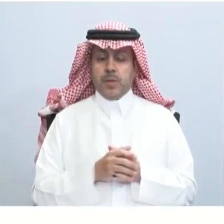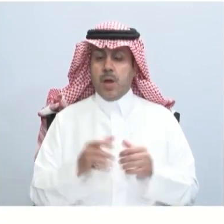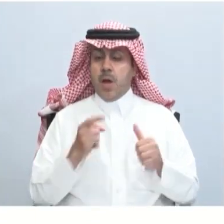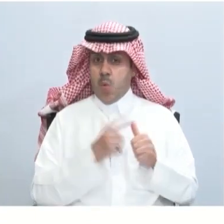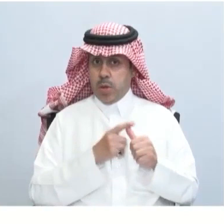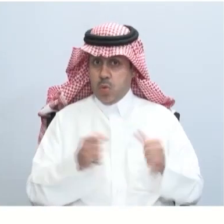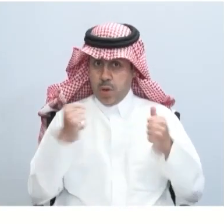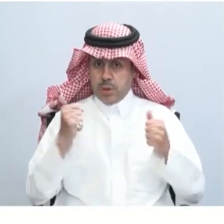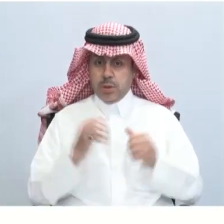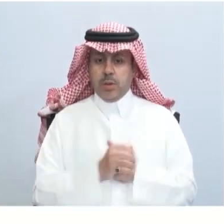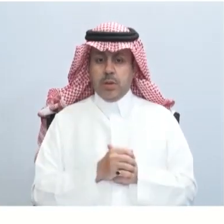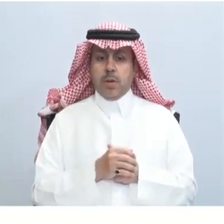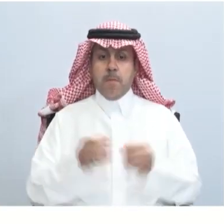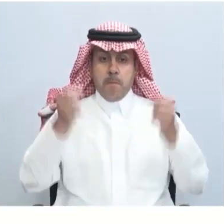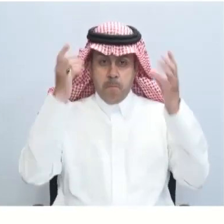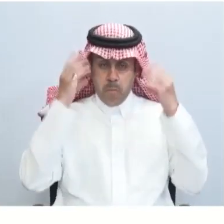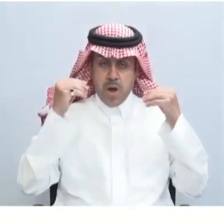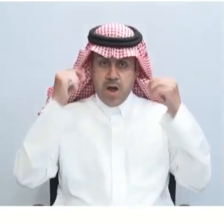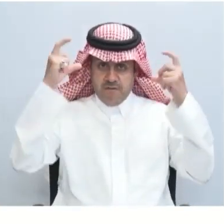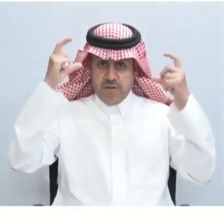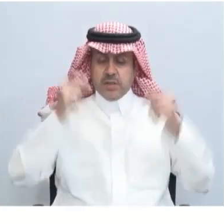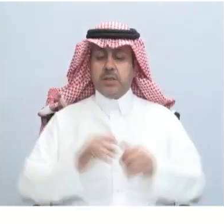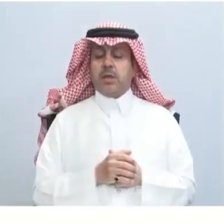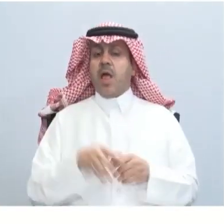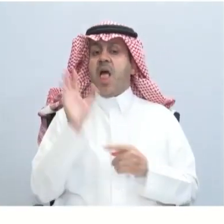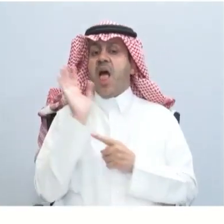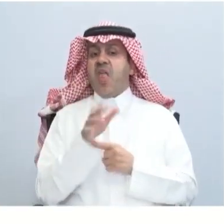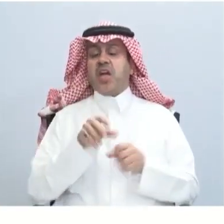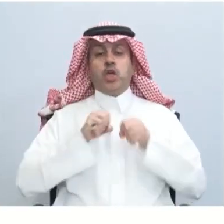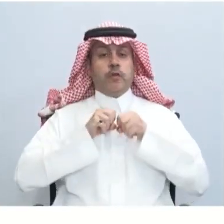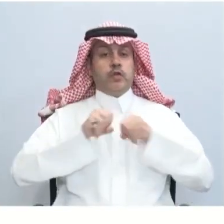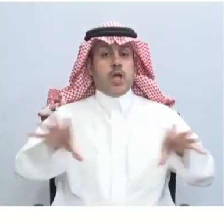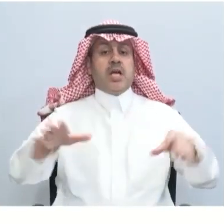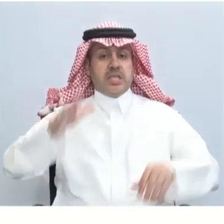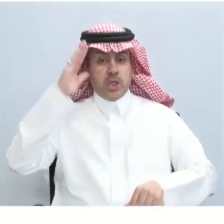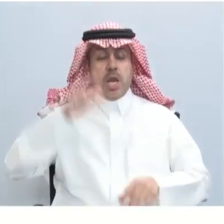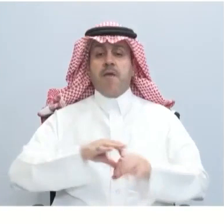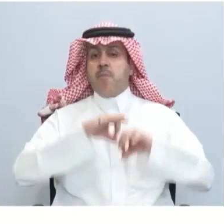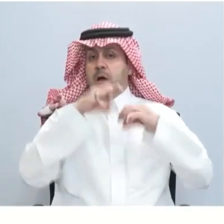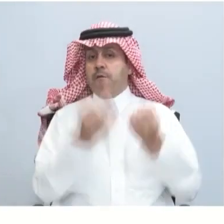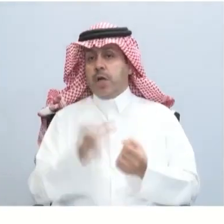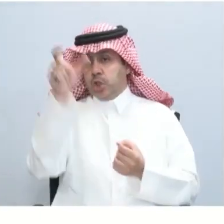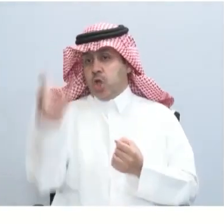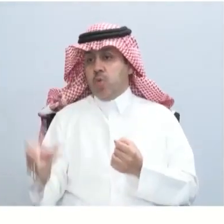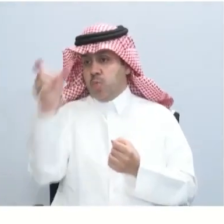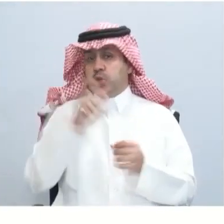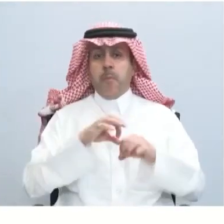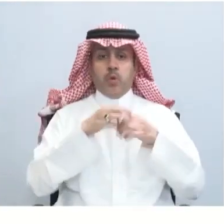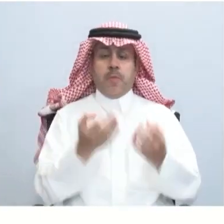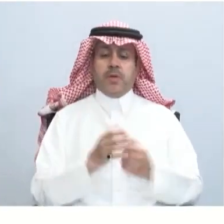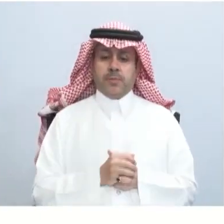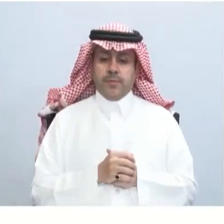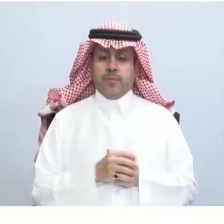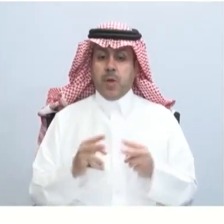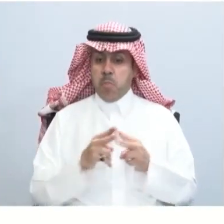قادرين على معرفه اثر افشاء السلام بين افراد المجتمع ثانيا بيان